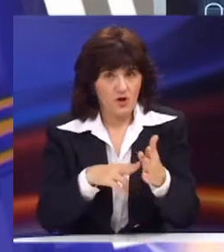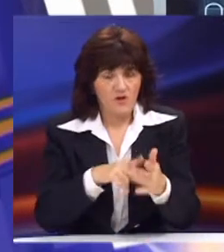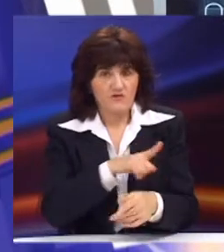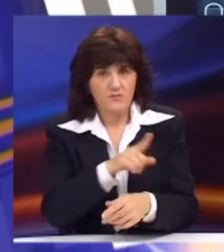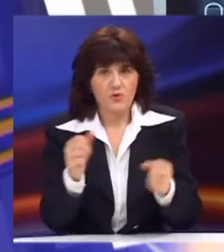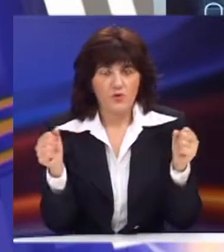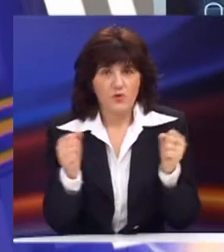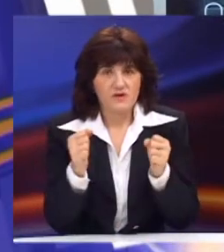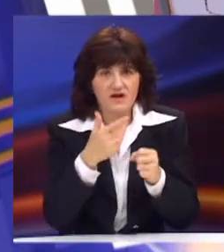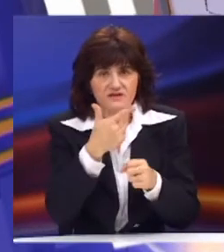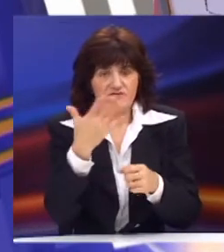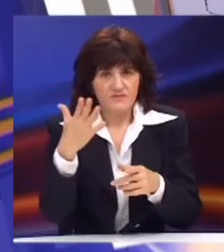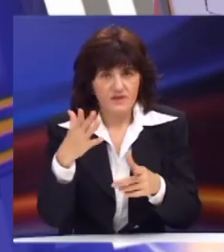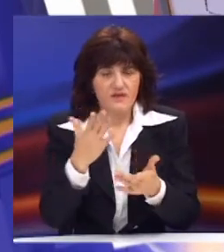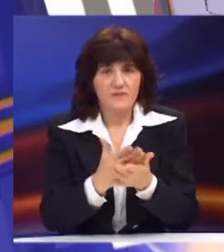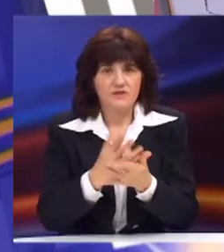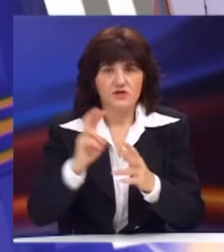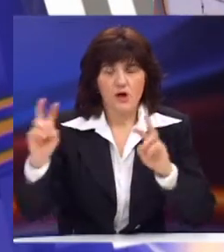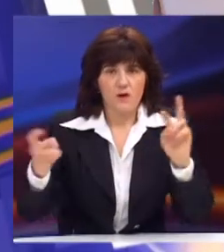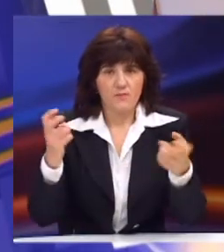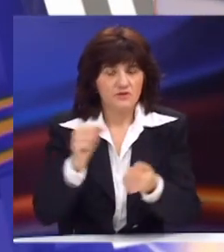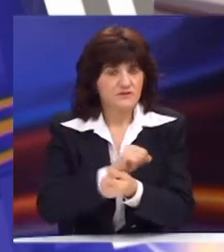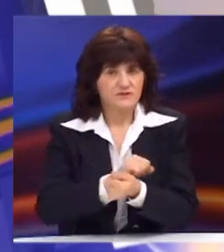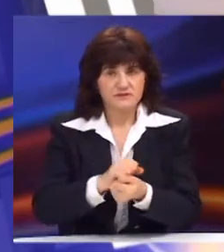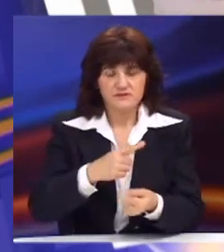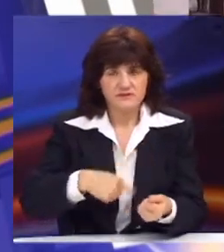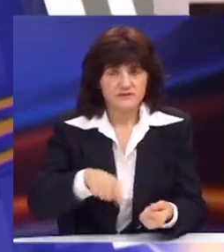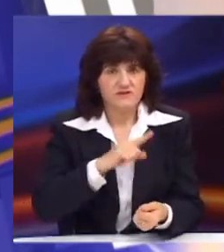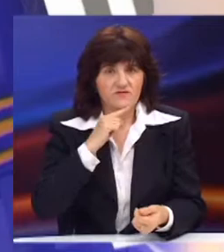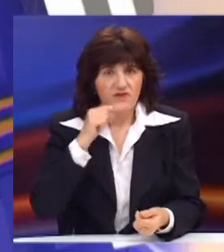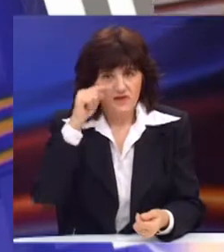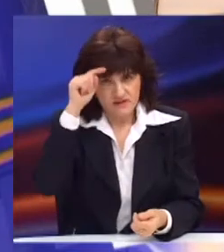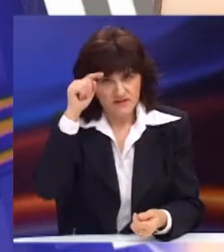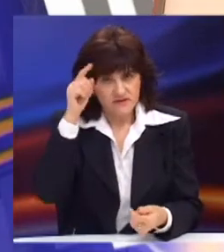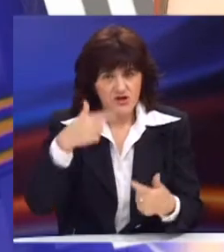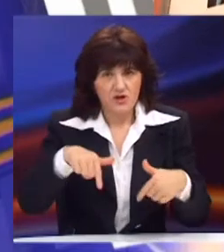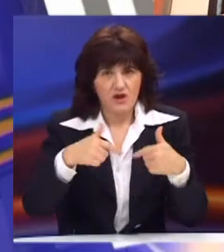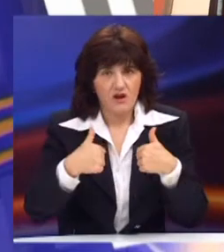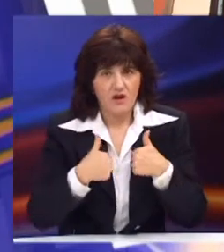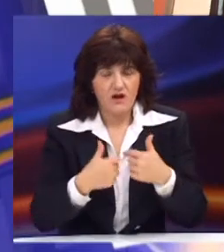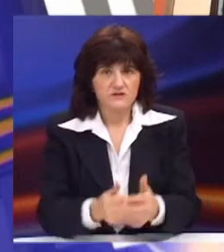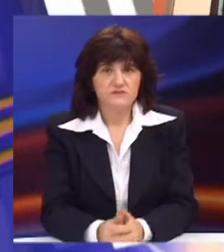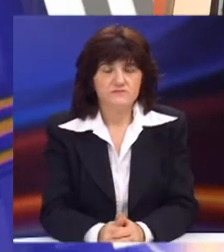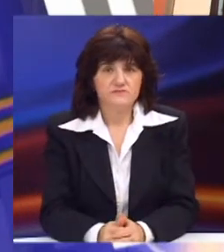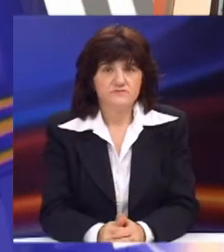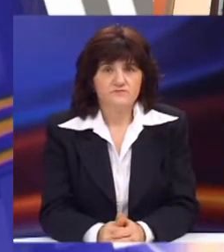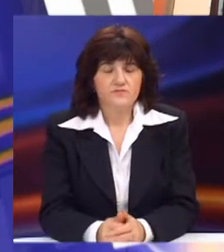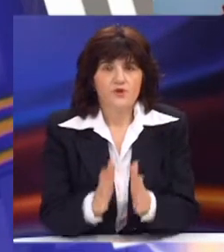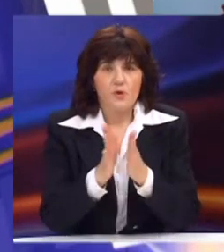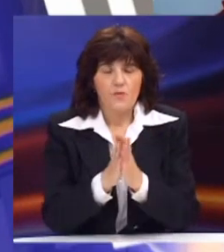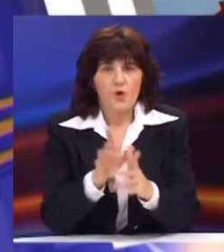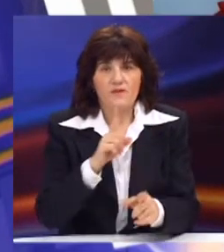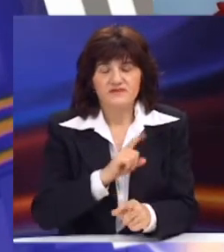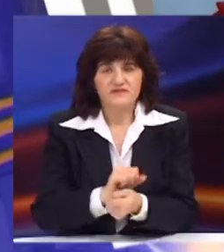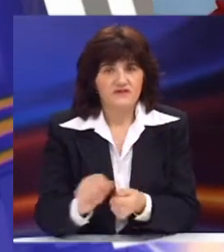do 25. januara naredne godine otvoren je poziv za sve sugrađane pod nazivom Sećanje na nas. Molim